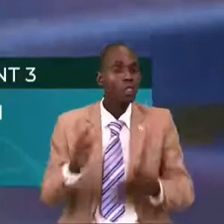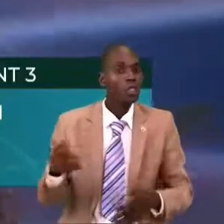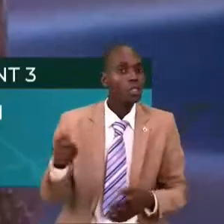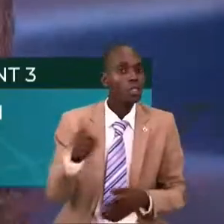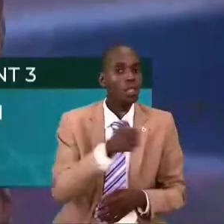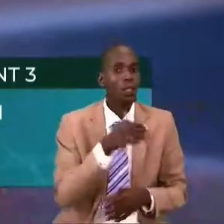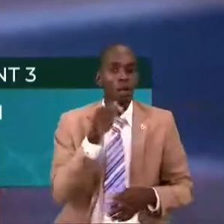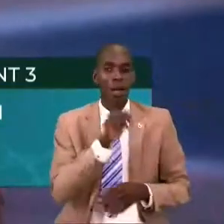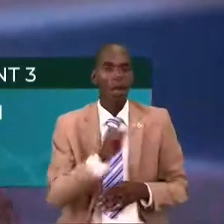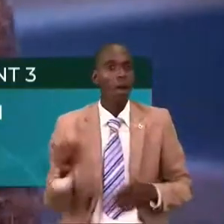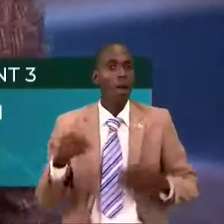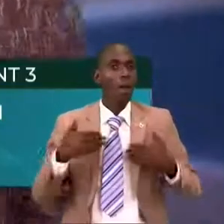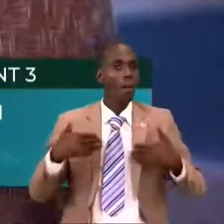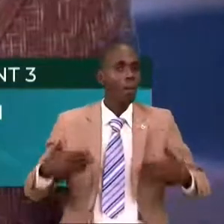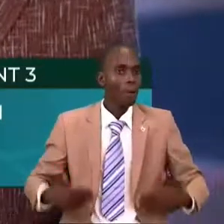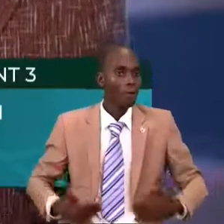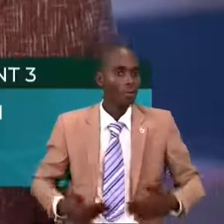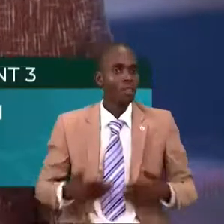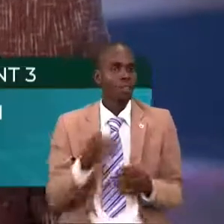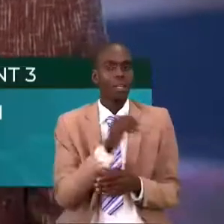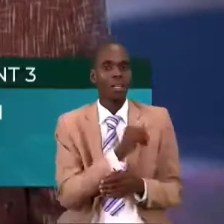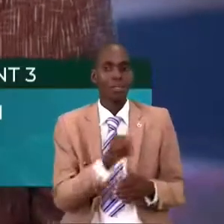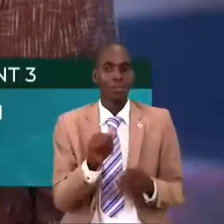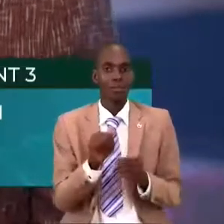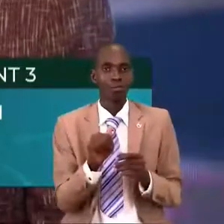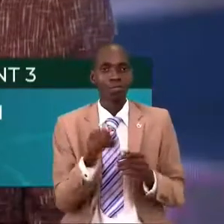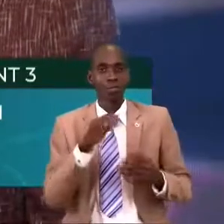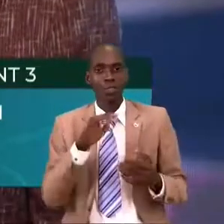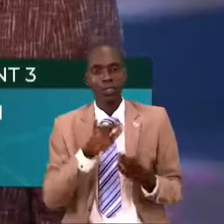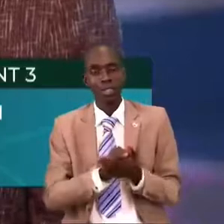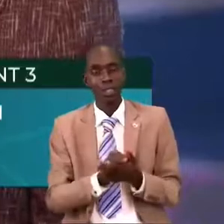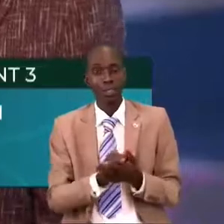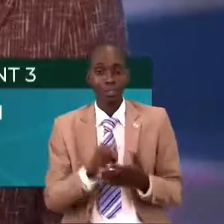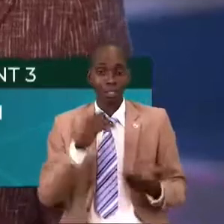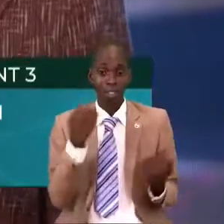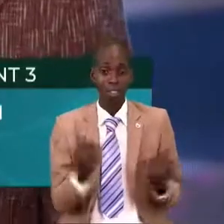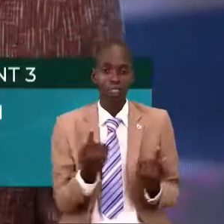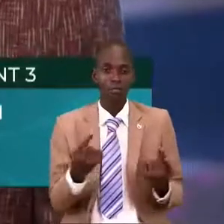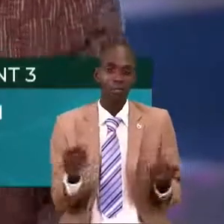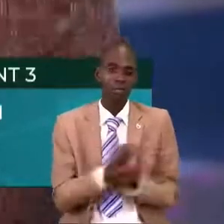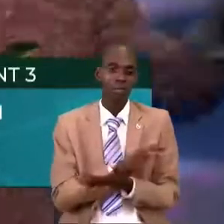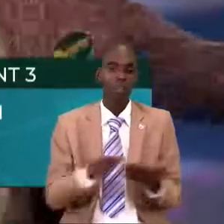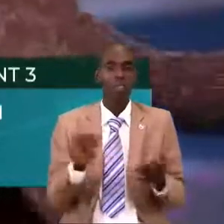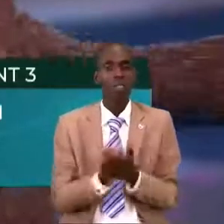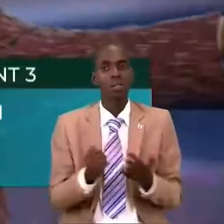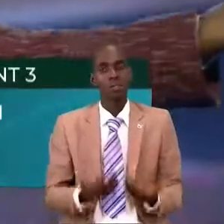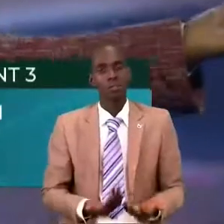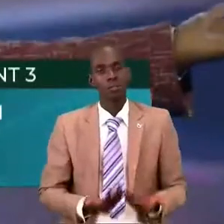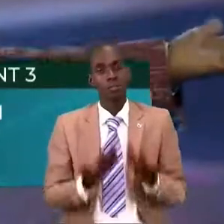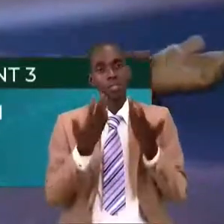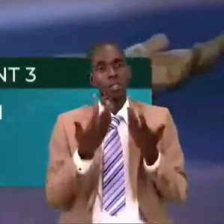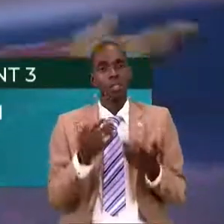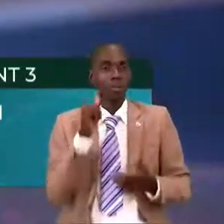le sacrifice. Celle qui vit dans le plaisir de la chair, est mort, quoique